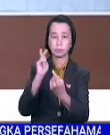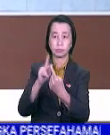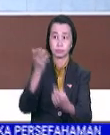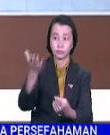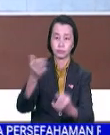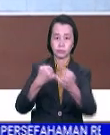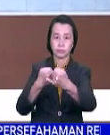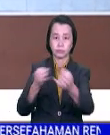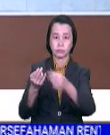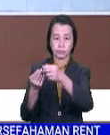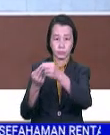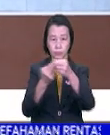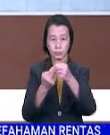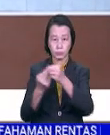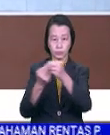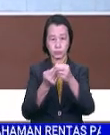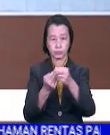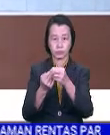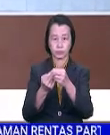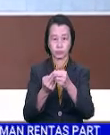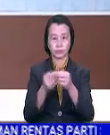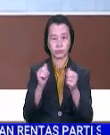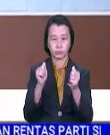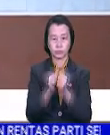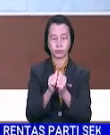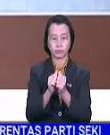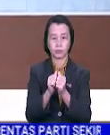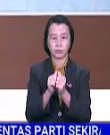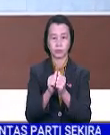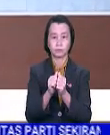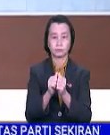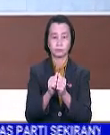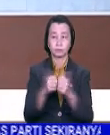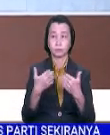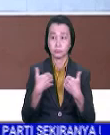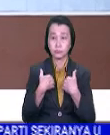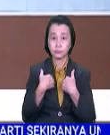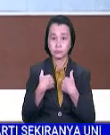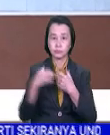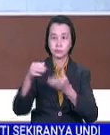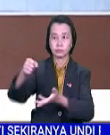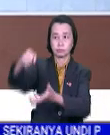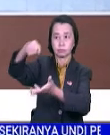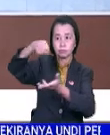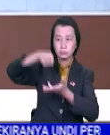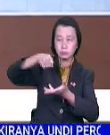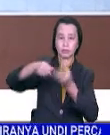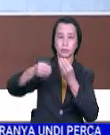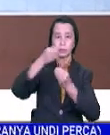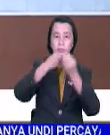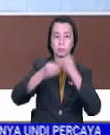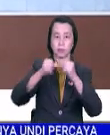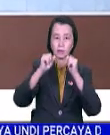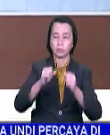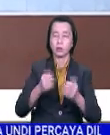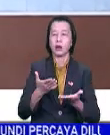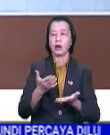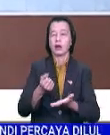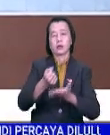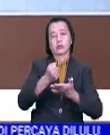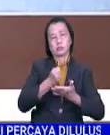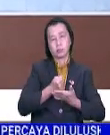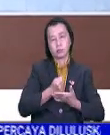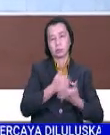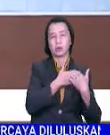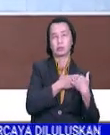jembatan perpaduan minta dengan adanya sumbangan bakul makanan tuh dapat mengingat lagi